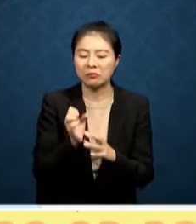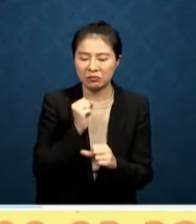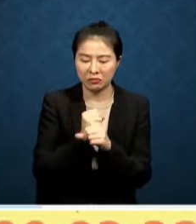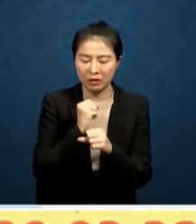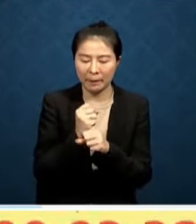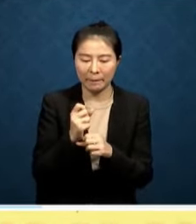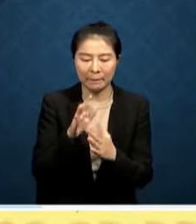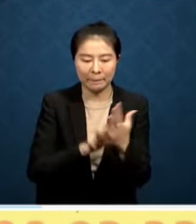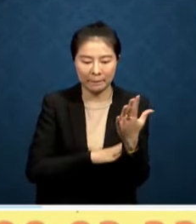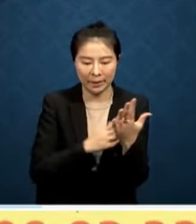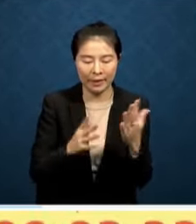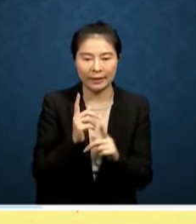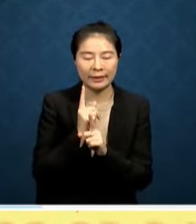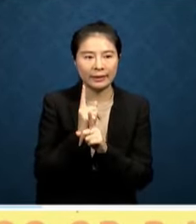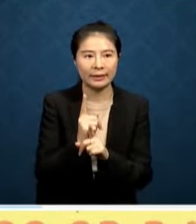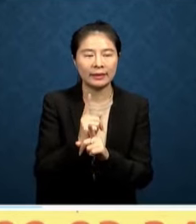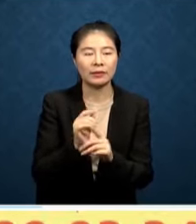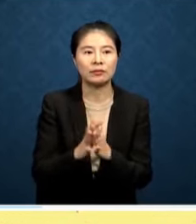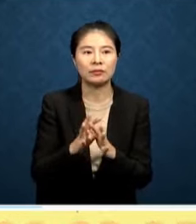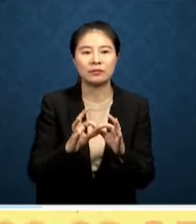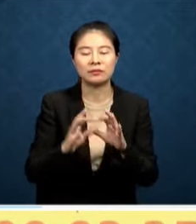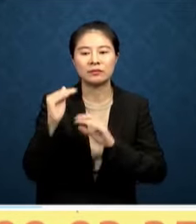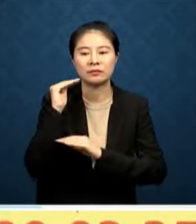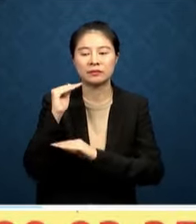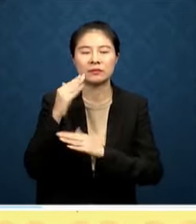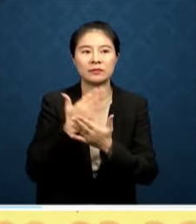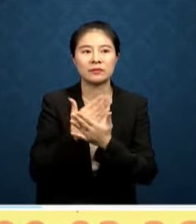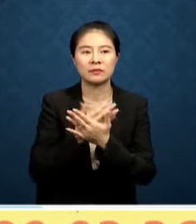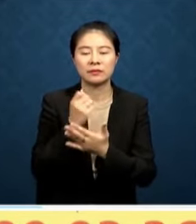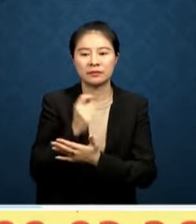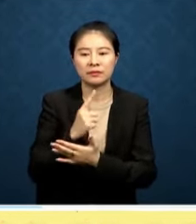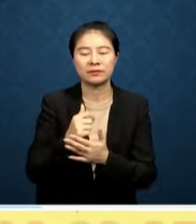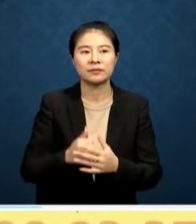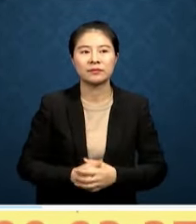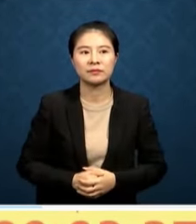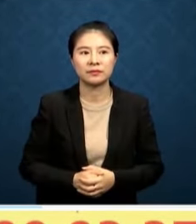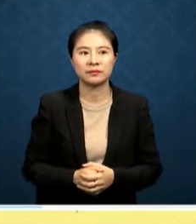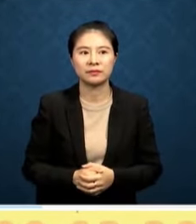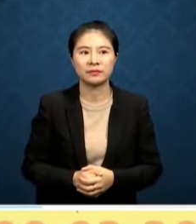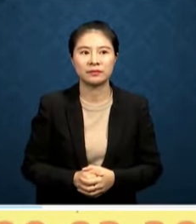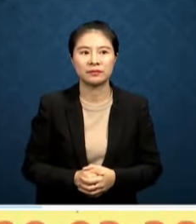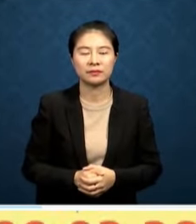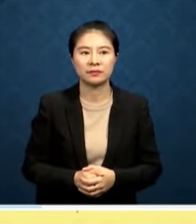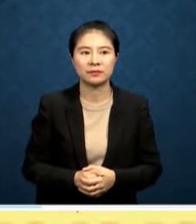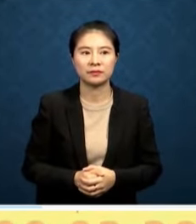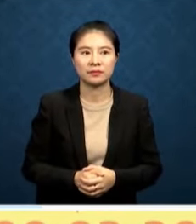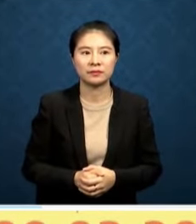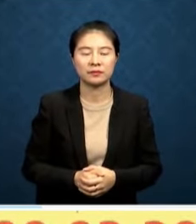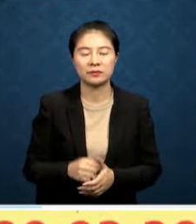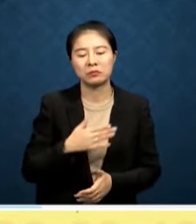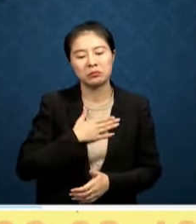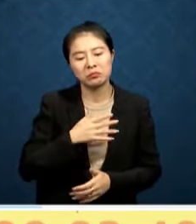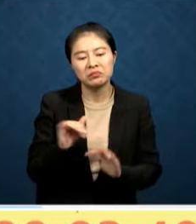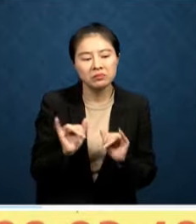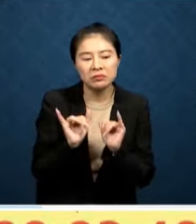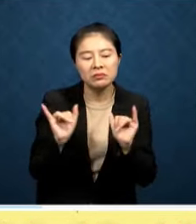กรรมการไตรภาคีในเรื่องของการกำหนดค่าจ้างขั้นต่ำซึ่งในส่วนนี้ผมไม่ได้นิ่งน